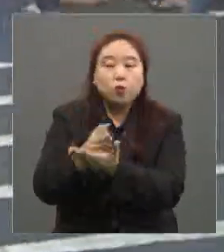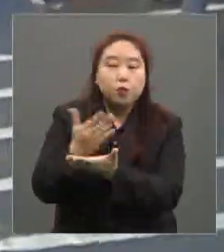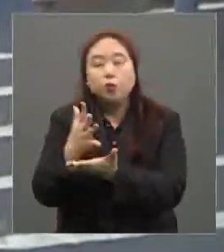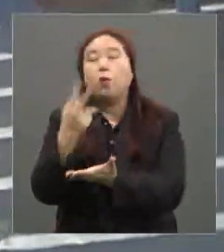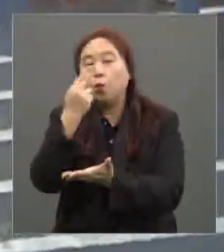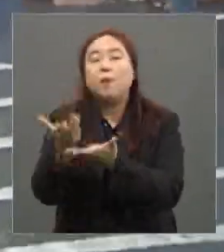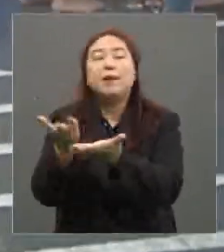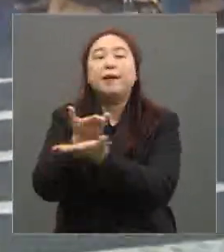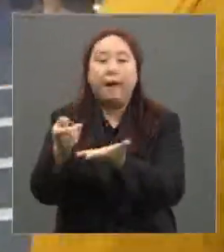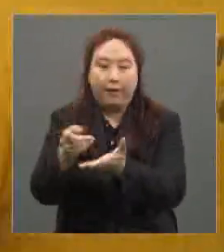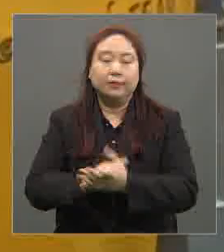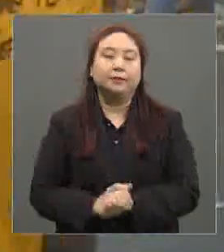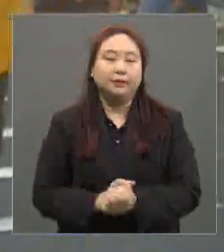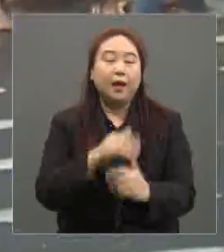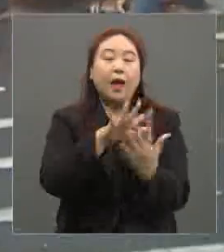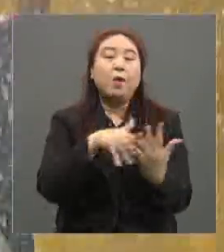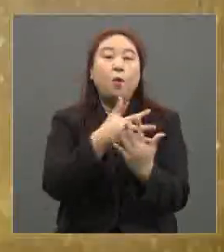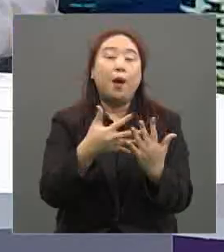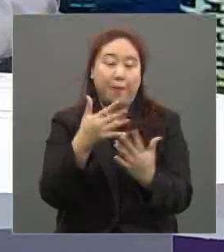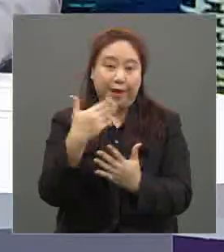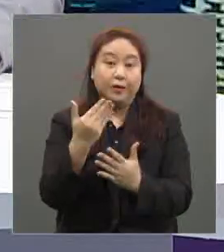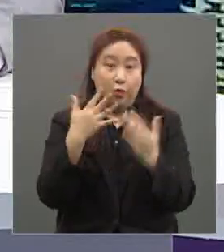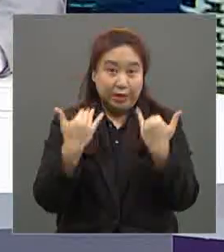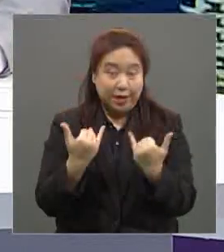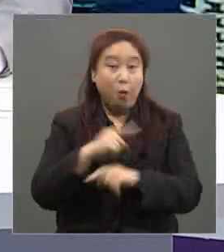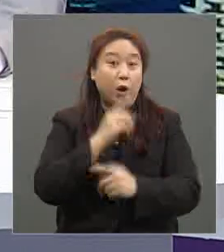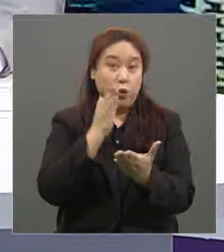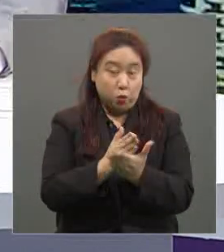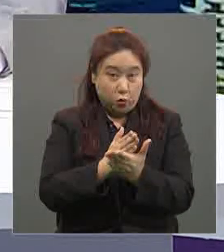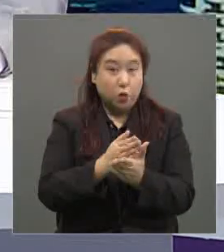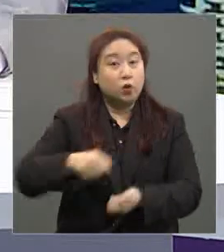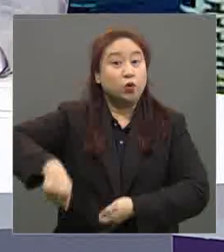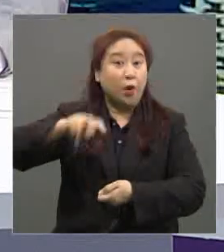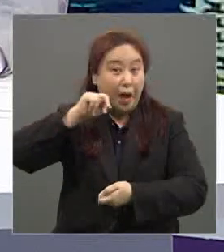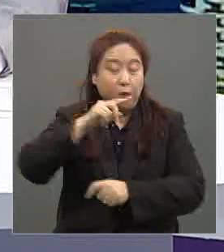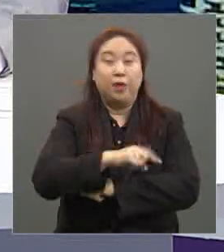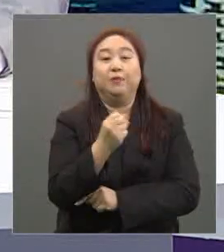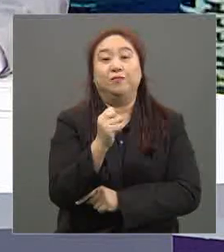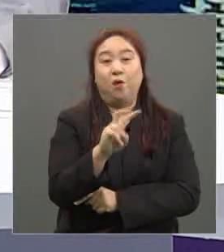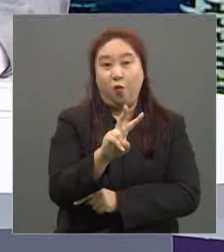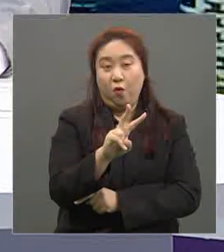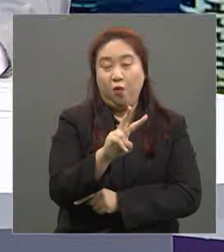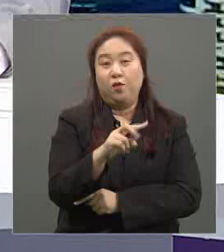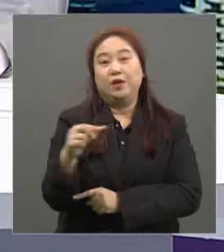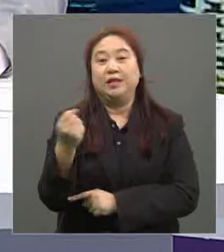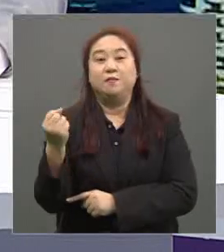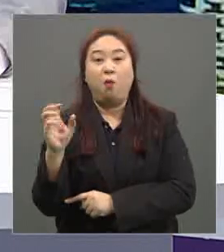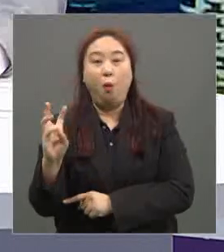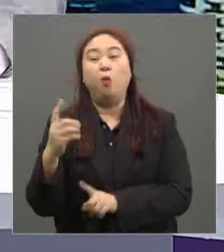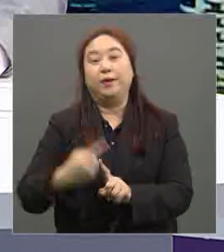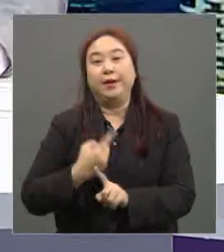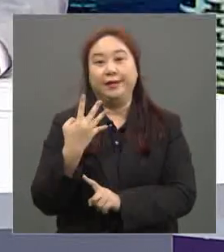ต่อไปนะคะก็วางแผนกันได้เลยนะคเรารู้แล้วนะคะเริ่มต้นวันหยุดยาวสงกรานต์ตั้งแต่วันที่ 12เมษายนเป็นต้นไปถึง 16